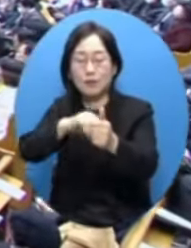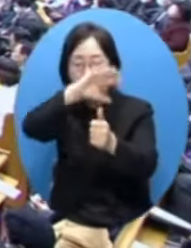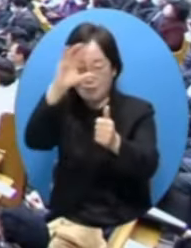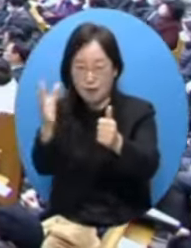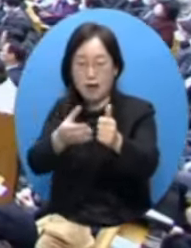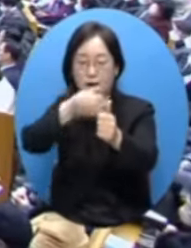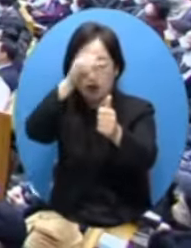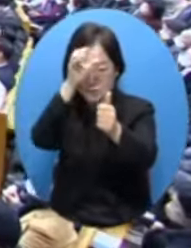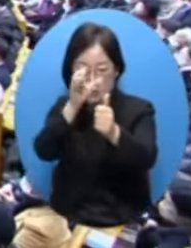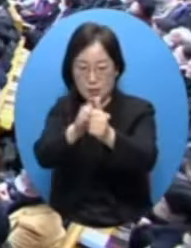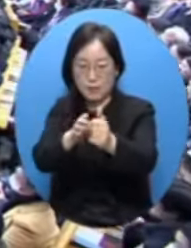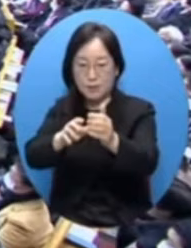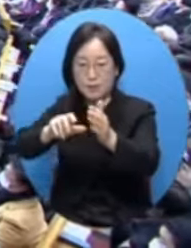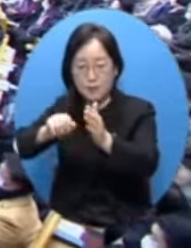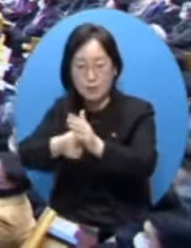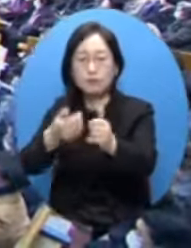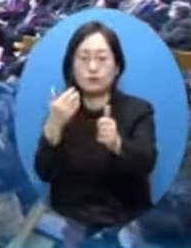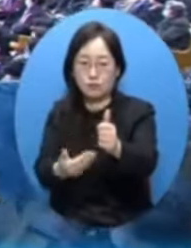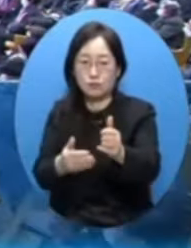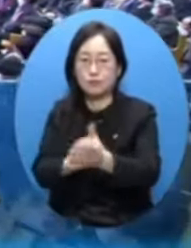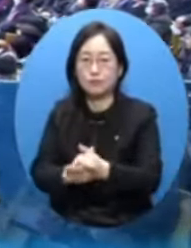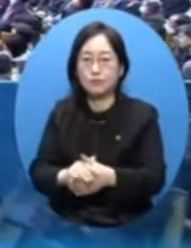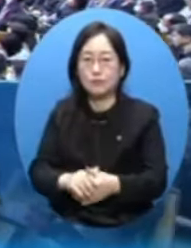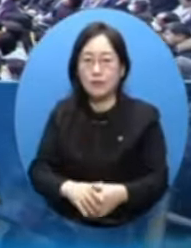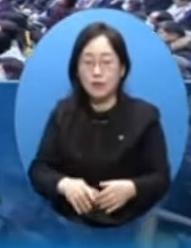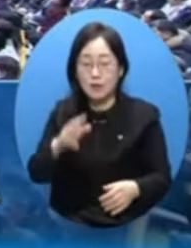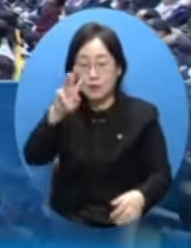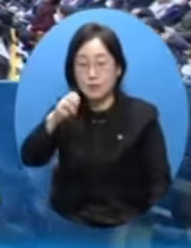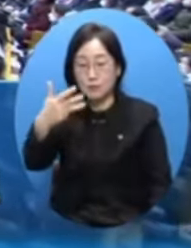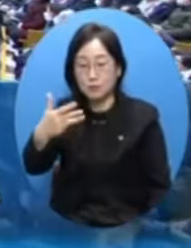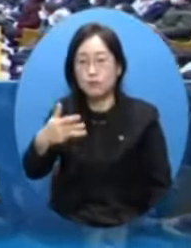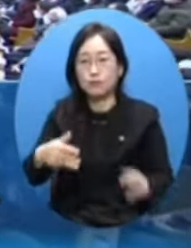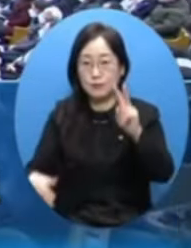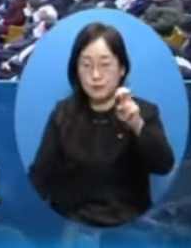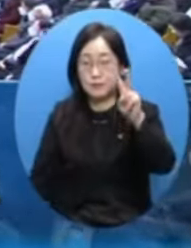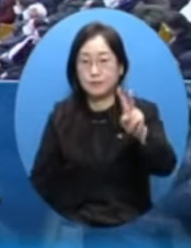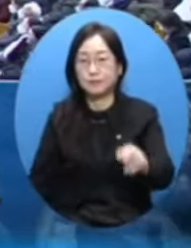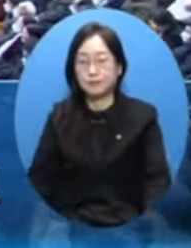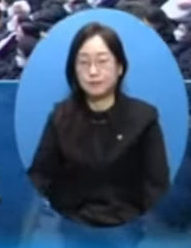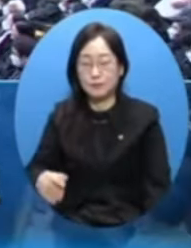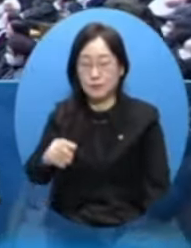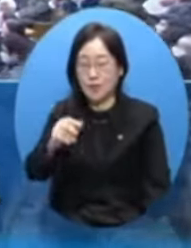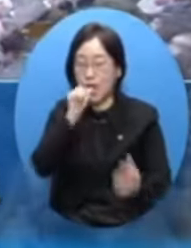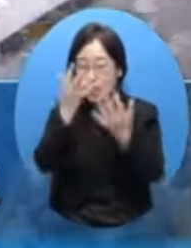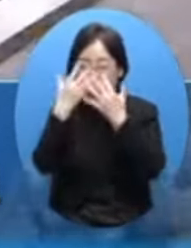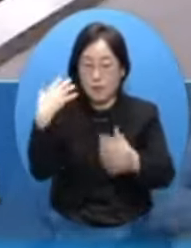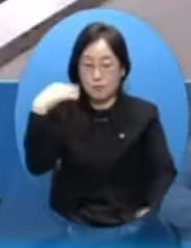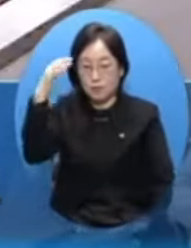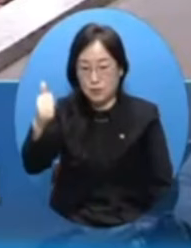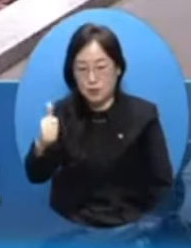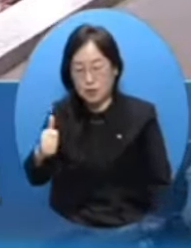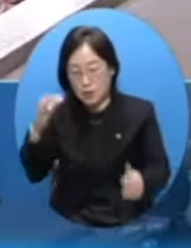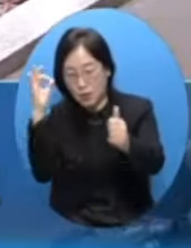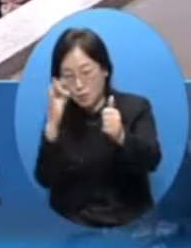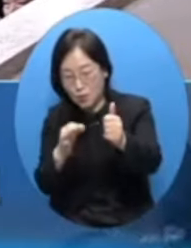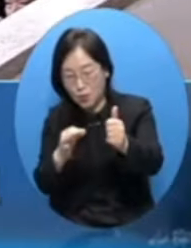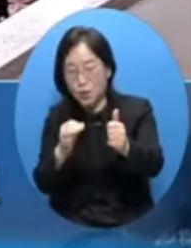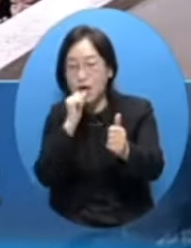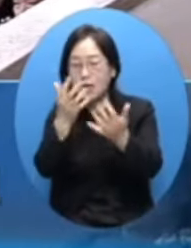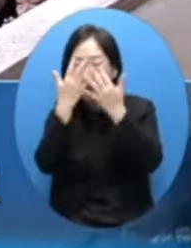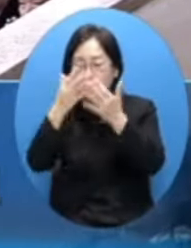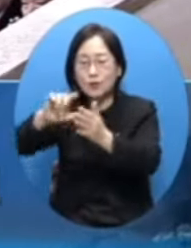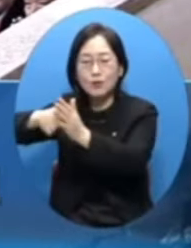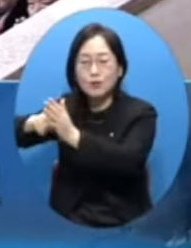서게 되었습니다. 창세기 39장 22절 23절로 설명합니다. 간수장이 옥중재수를 다 요셉의 손에 맡김으로 그